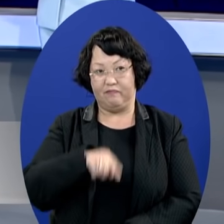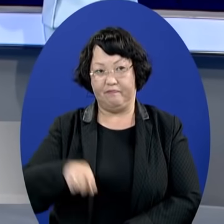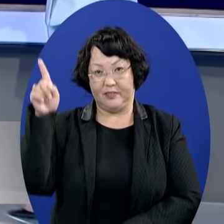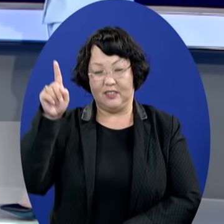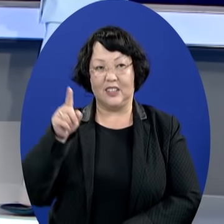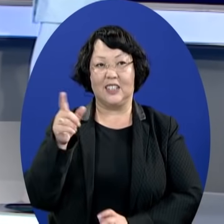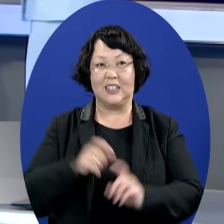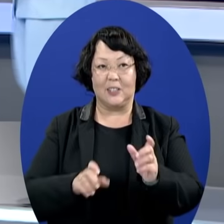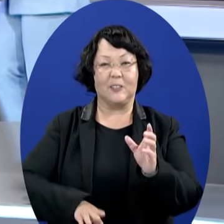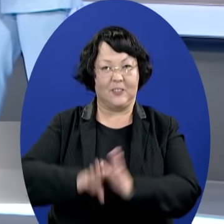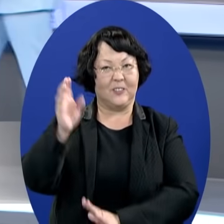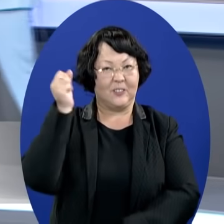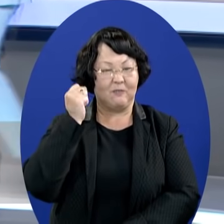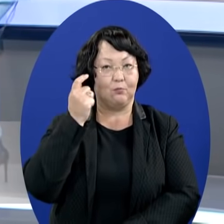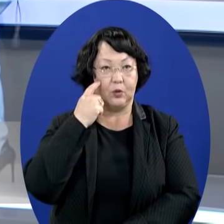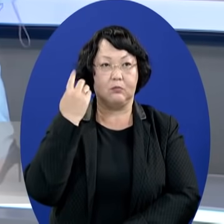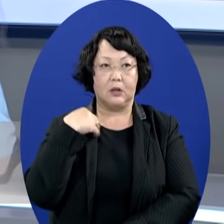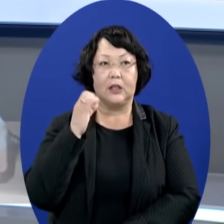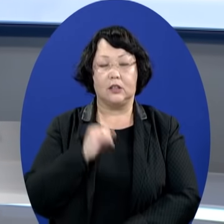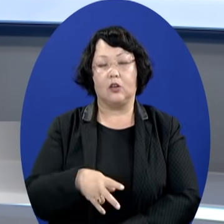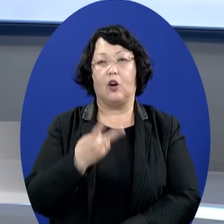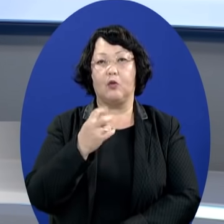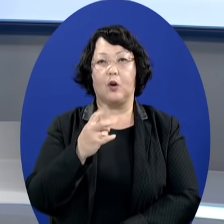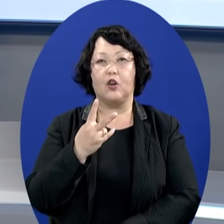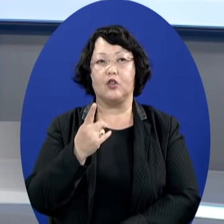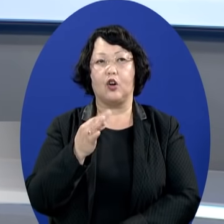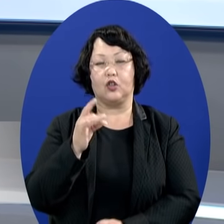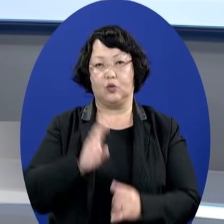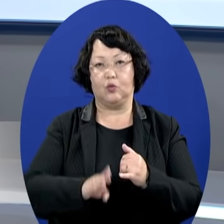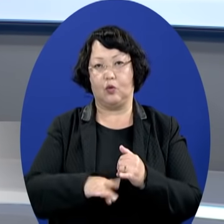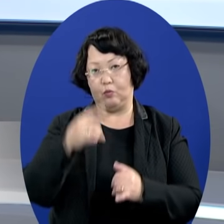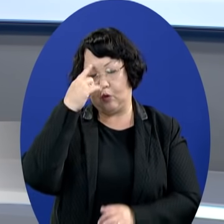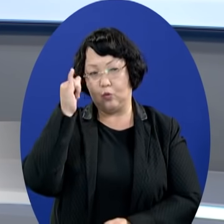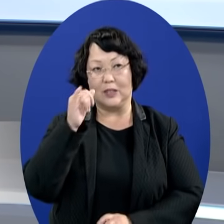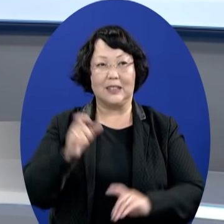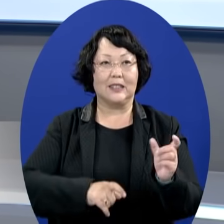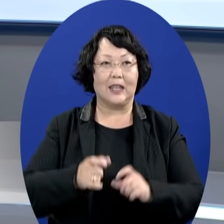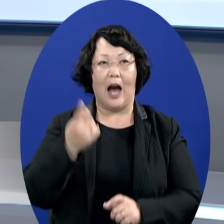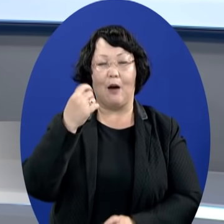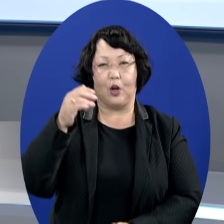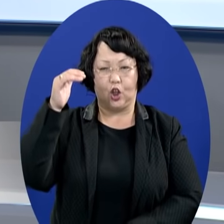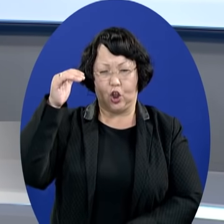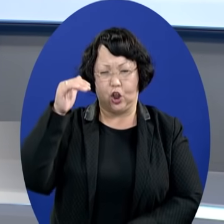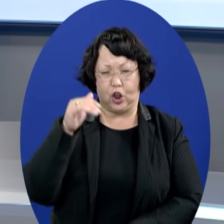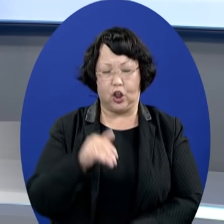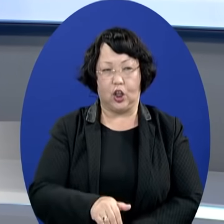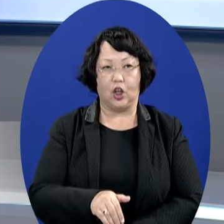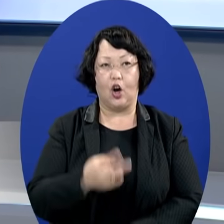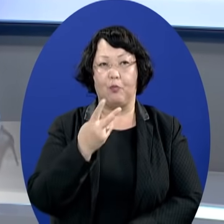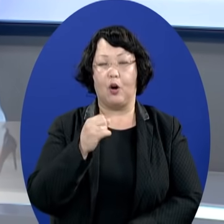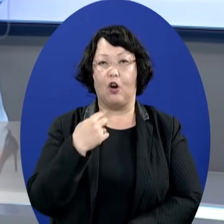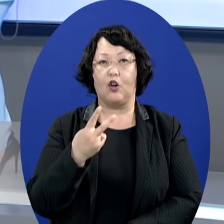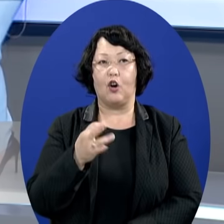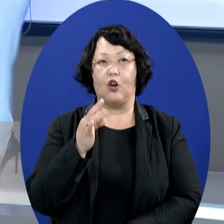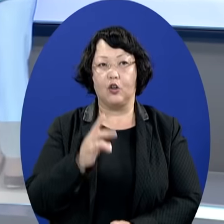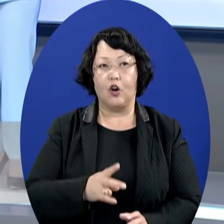гэдэг юм таамаг гаргасан. За 2021 оны сүүлээр бол манай эдийн засаг байж болох хамгийн доод хэмжээнд хүрч за 2022 оны 2